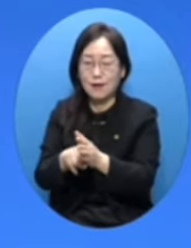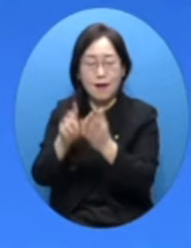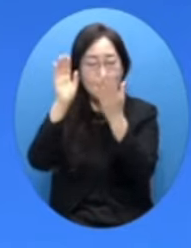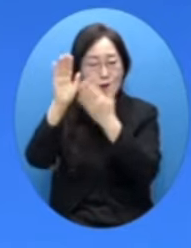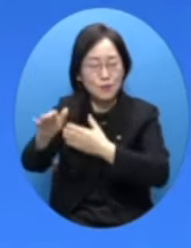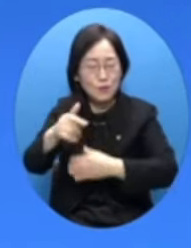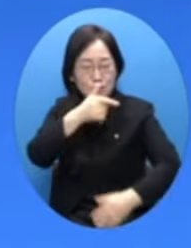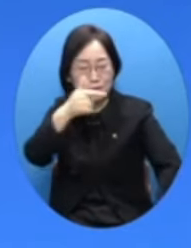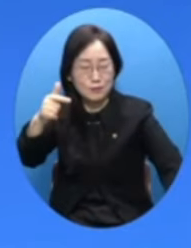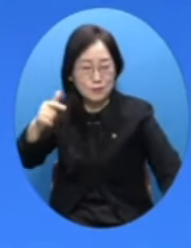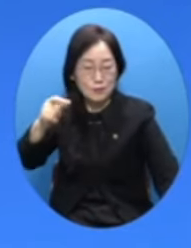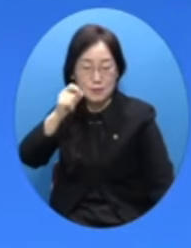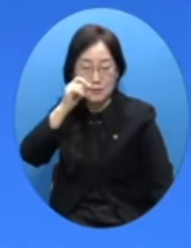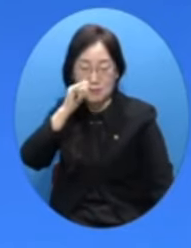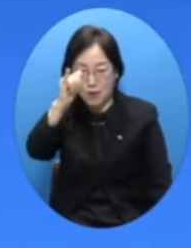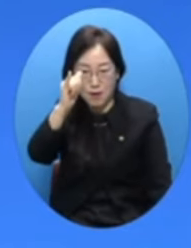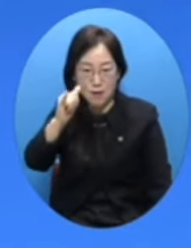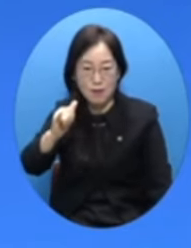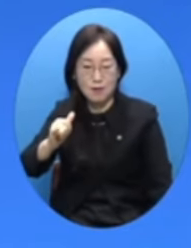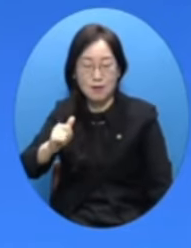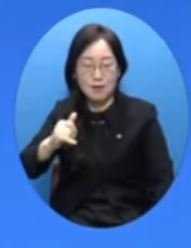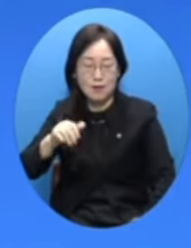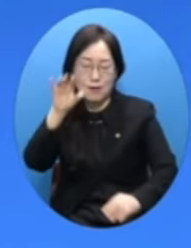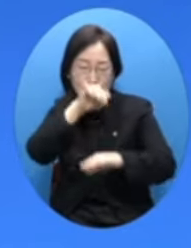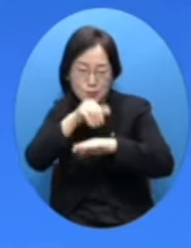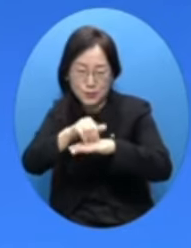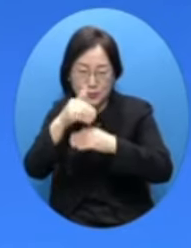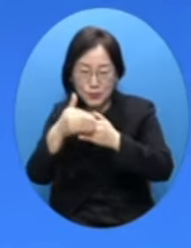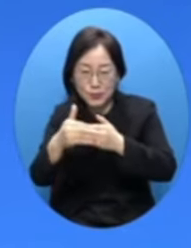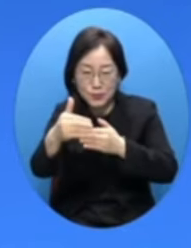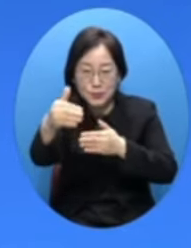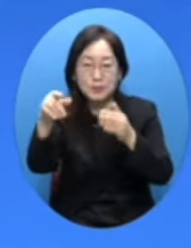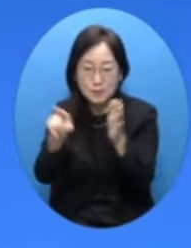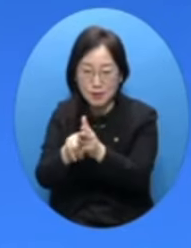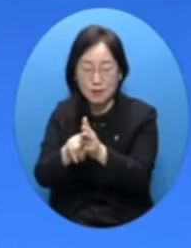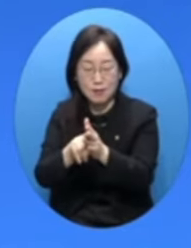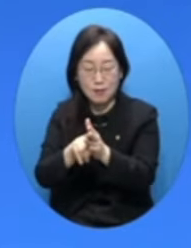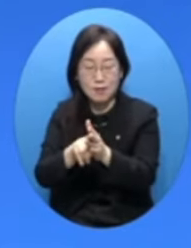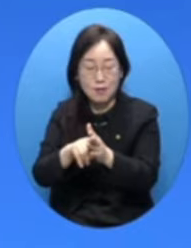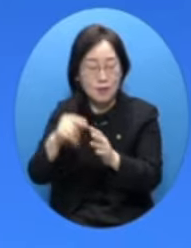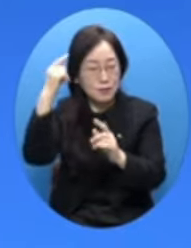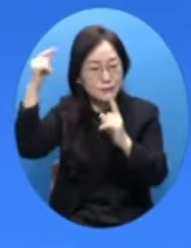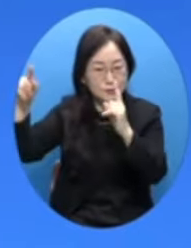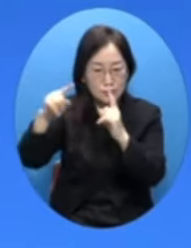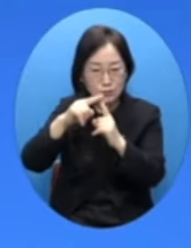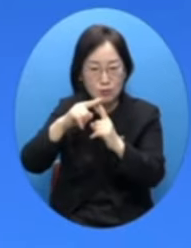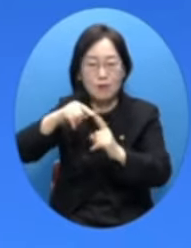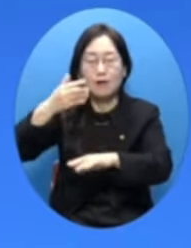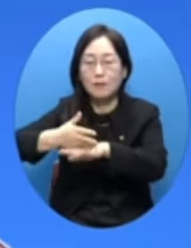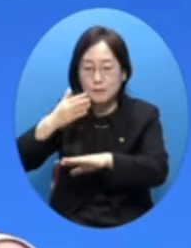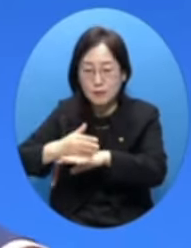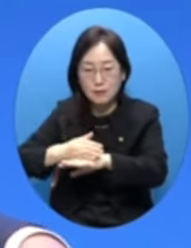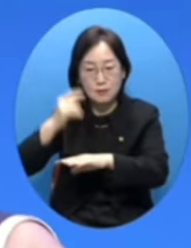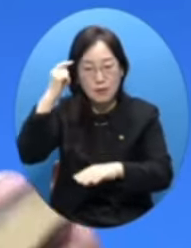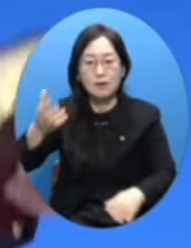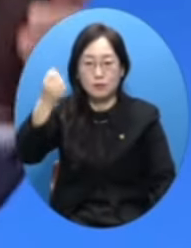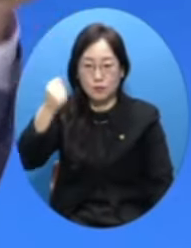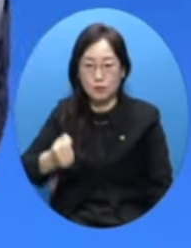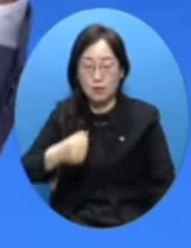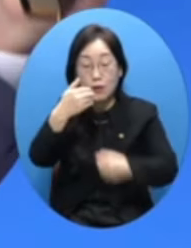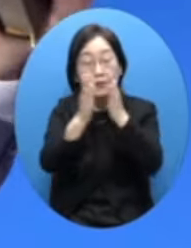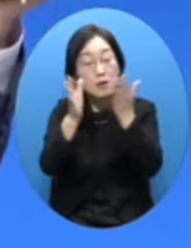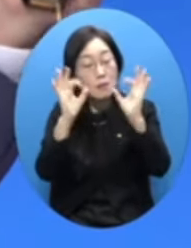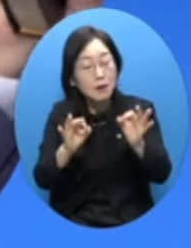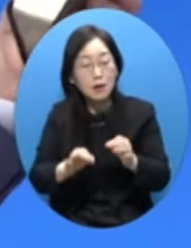힘을 만들어주시고 나를 연단시켜준 줄 믿습니다. 그는 긍정의 사람이었습니다. 감사의 사람이었습니다. 성경 어디도